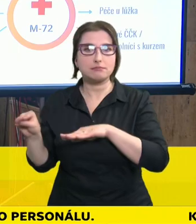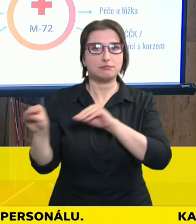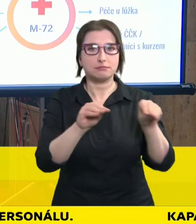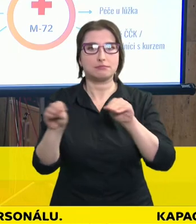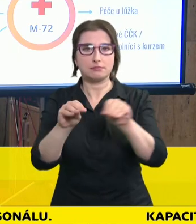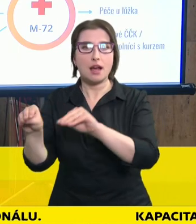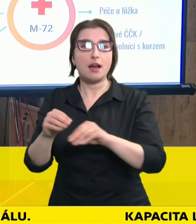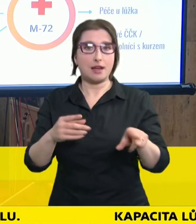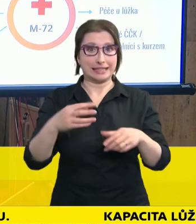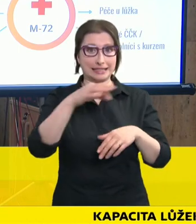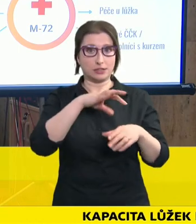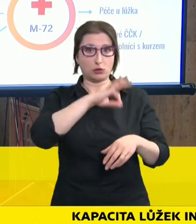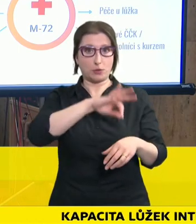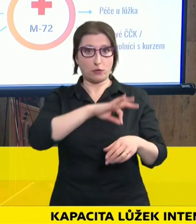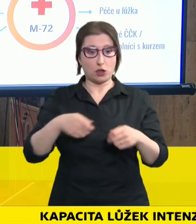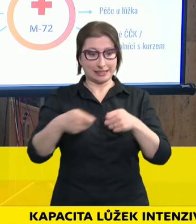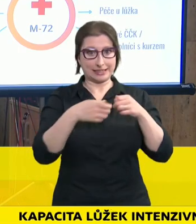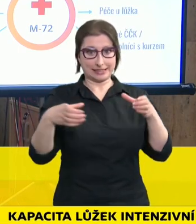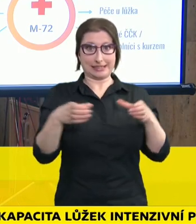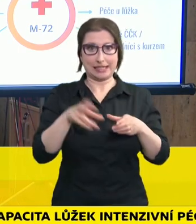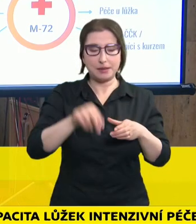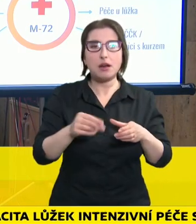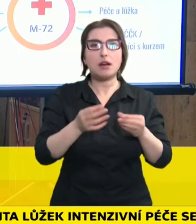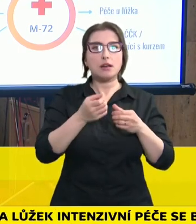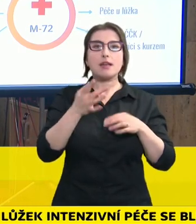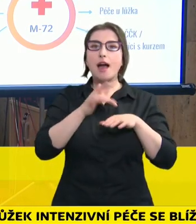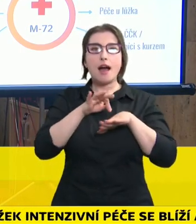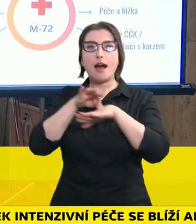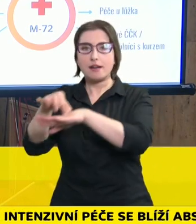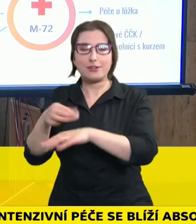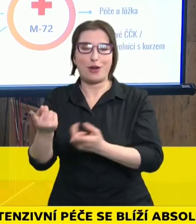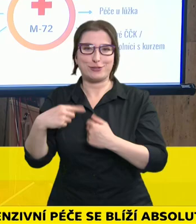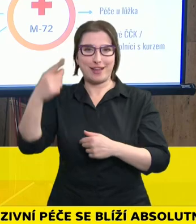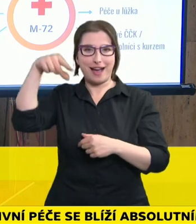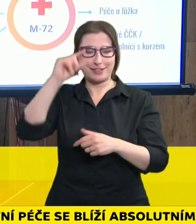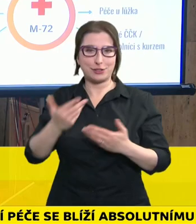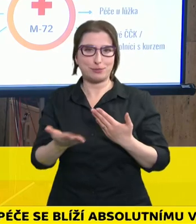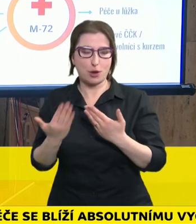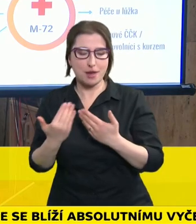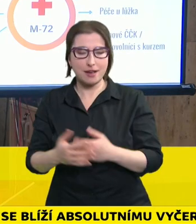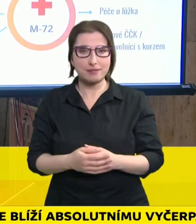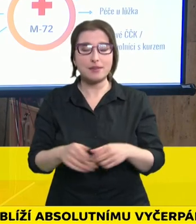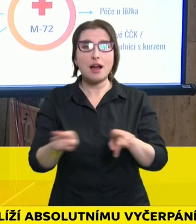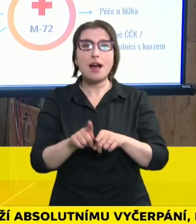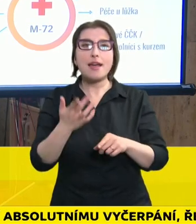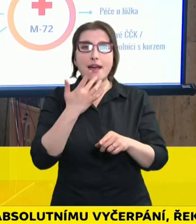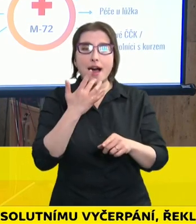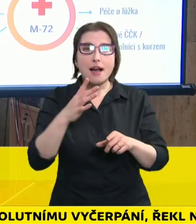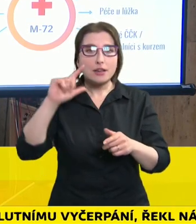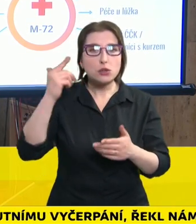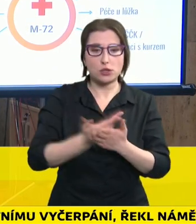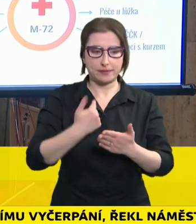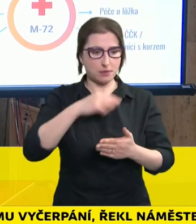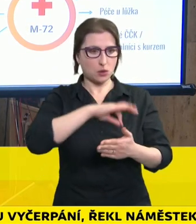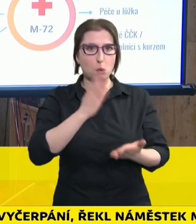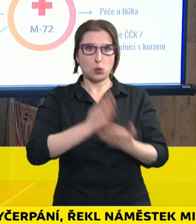přesun napříč Českou republikou. A aktivace těch týmů probíhá přes krajského koordinátora